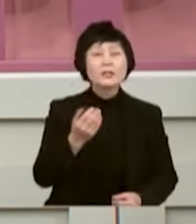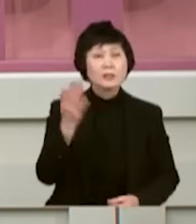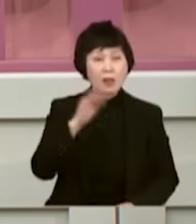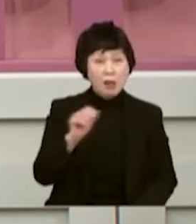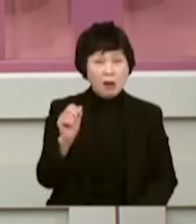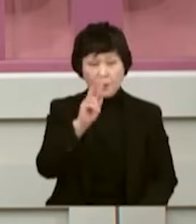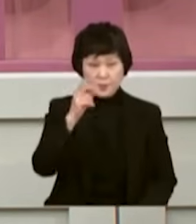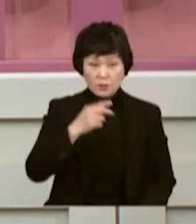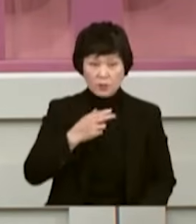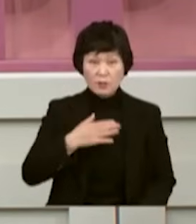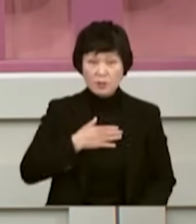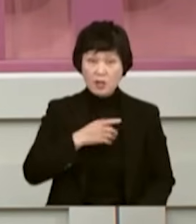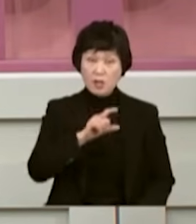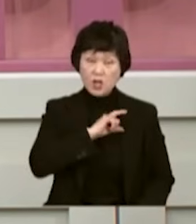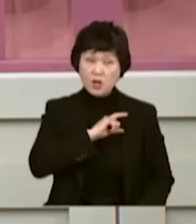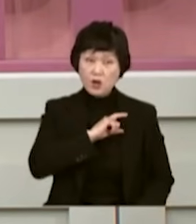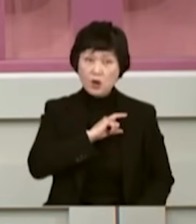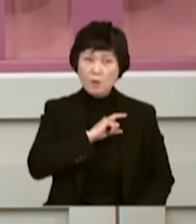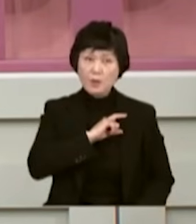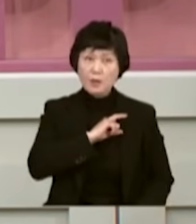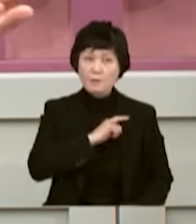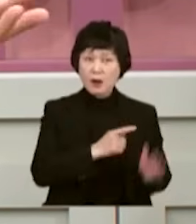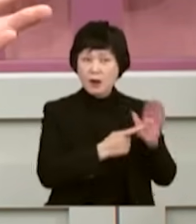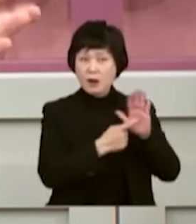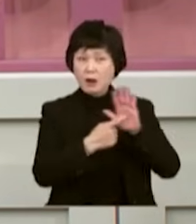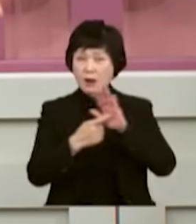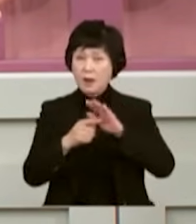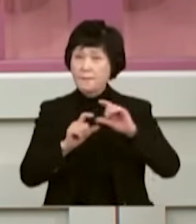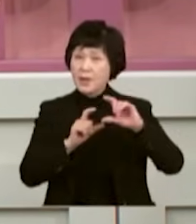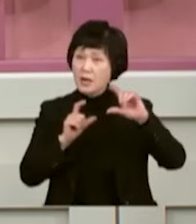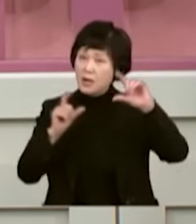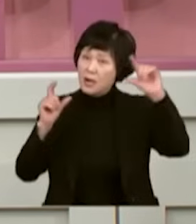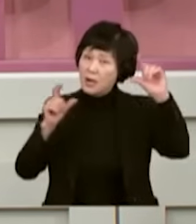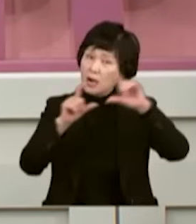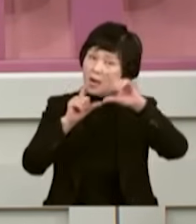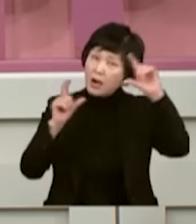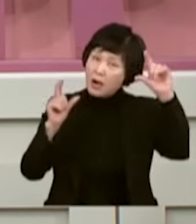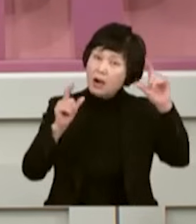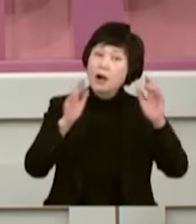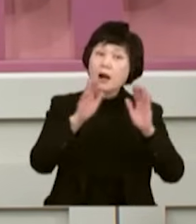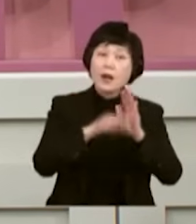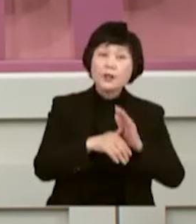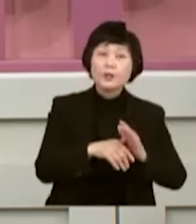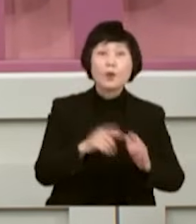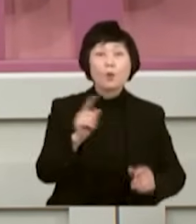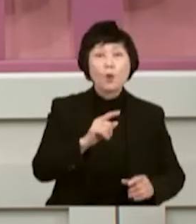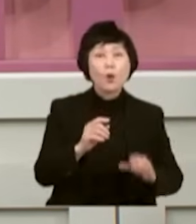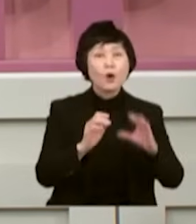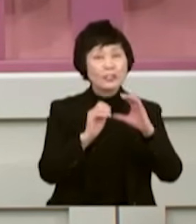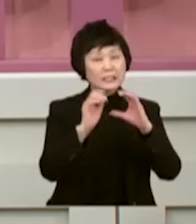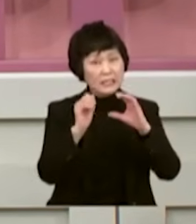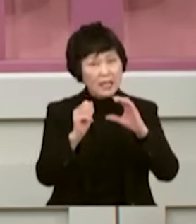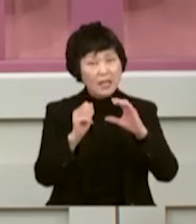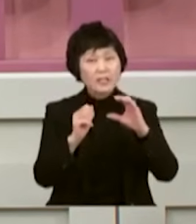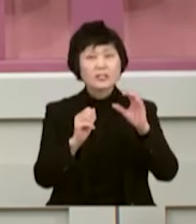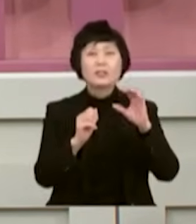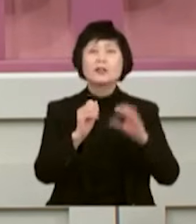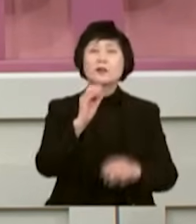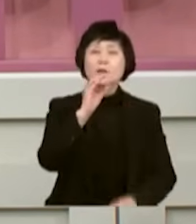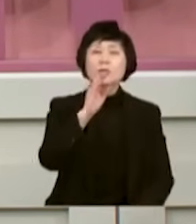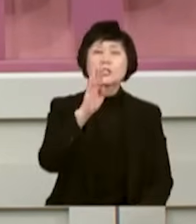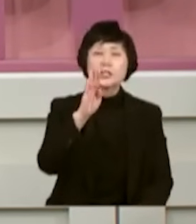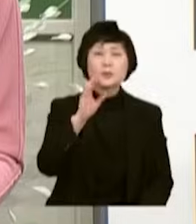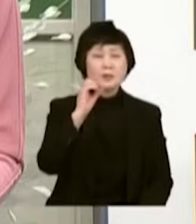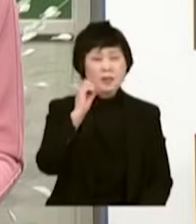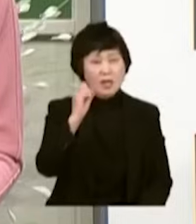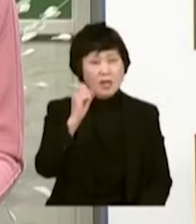올라가고 교회가 크고 부흥회가 3년 반, 4년이 마감되고 막 그러니까 뭐 CTS에서 뭐 CBS에서 방송